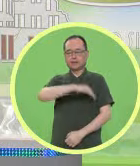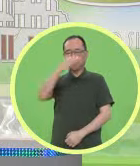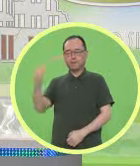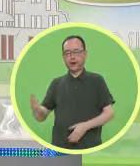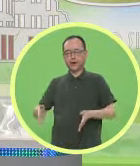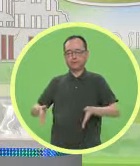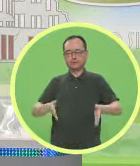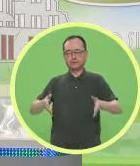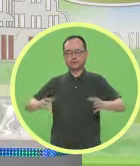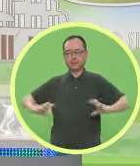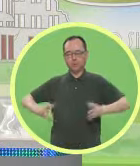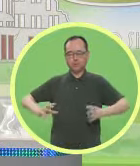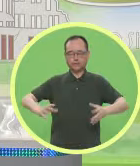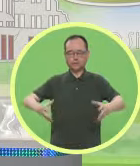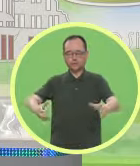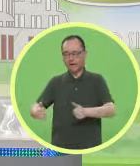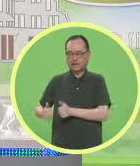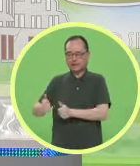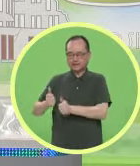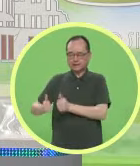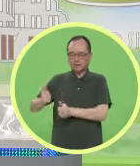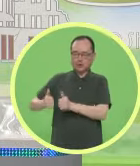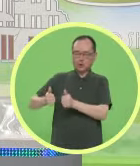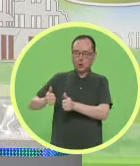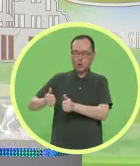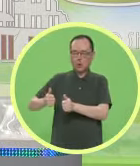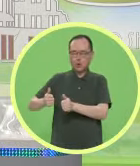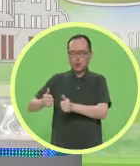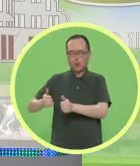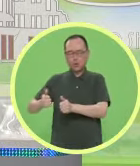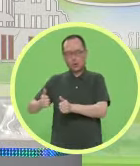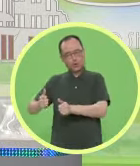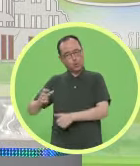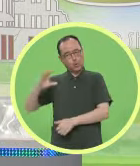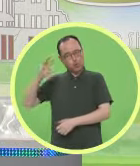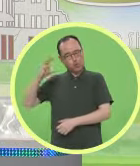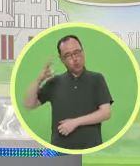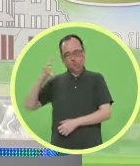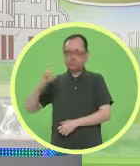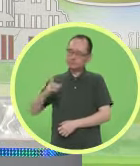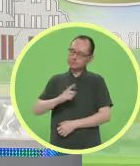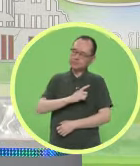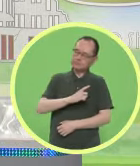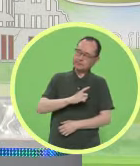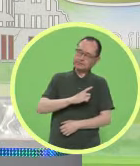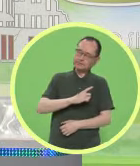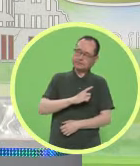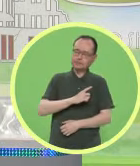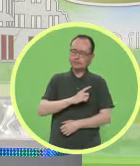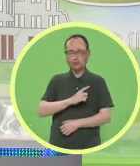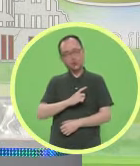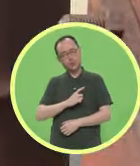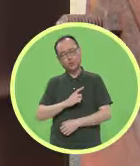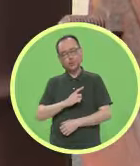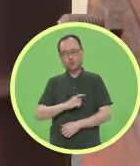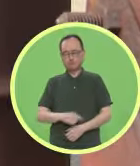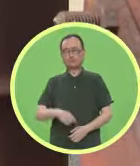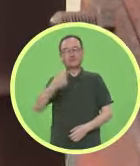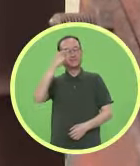1、山道を転がし競争。そんなすごいことし、それすごいやったら。で